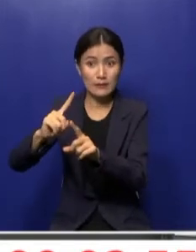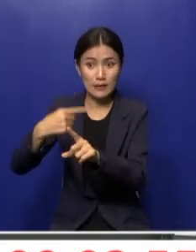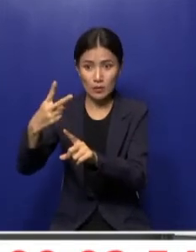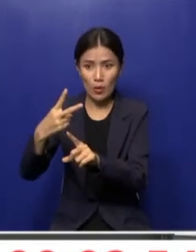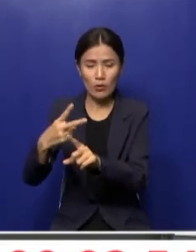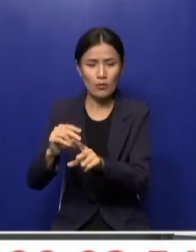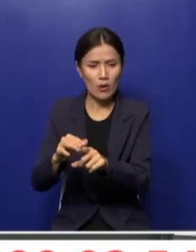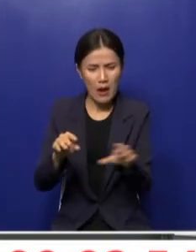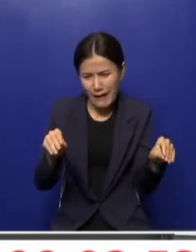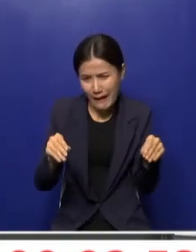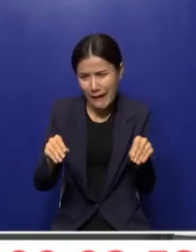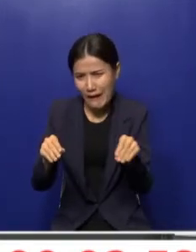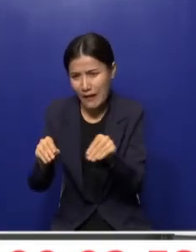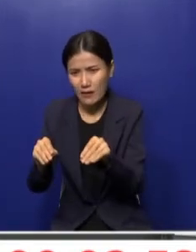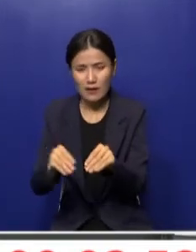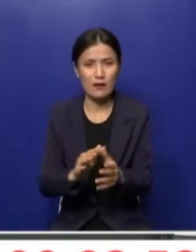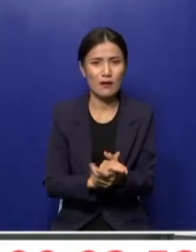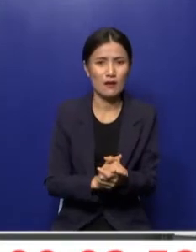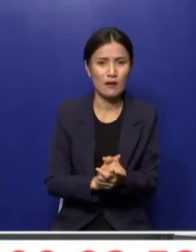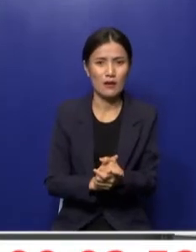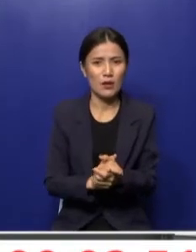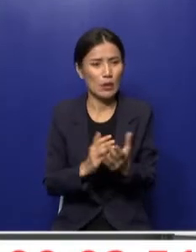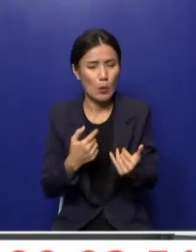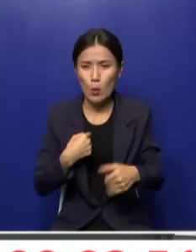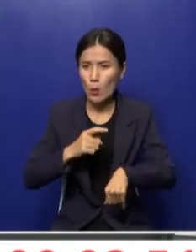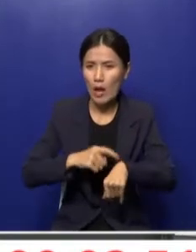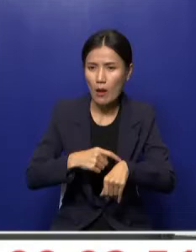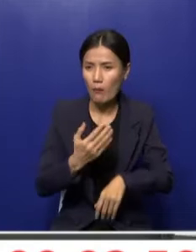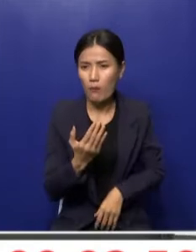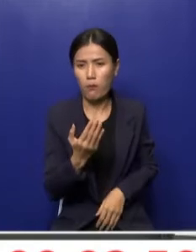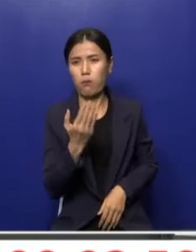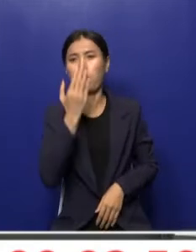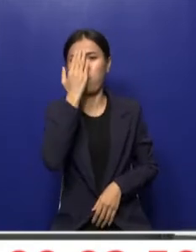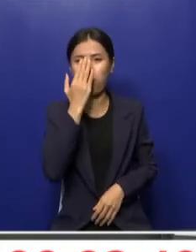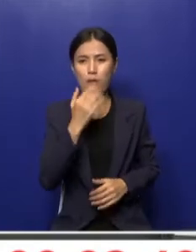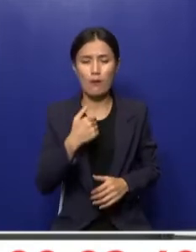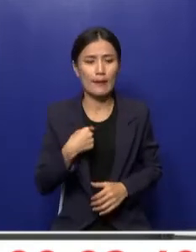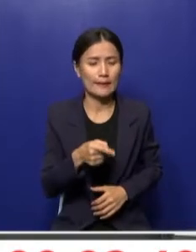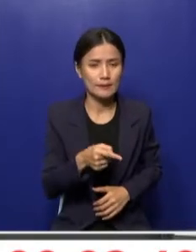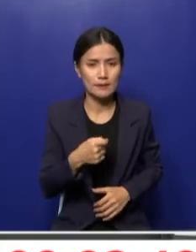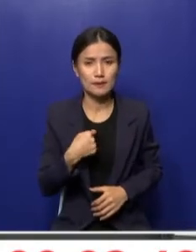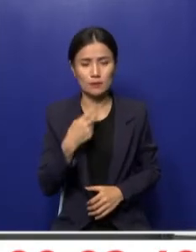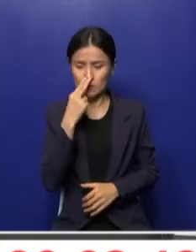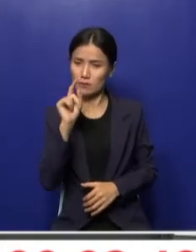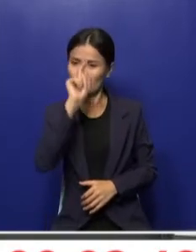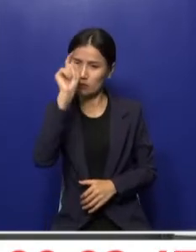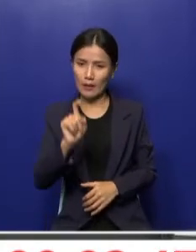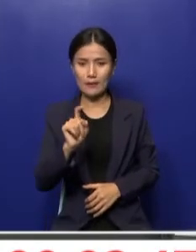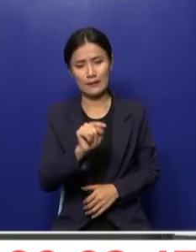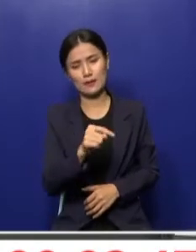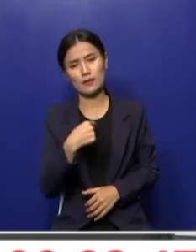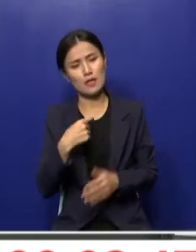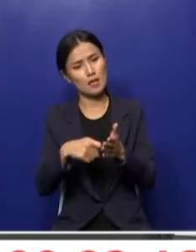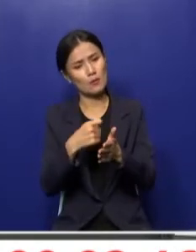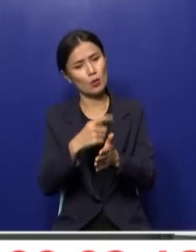25วันมันเป็นระยะเวลาที่คาบเกี่ยวอย่างยิ่งซึ่งตรงนี้นี้ก็เป็นสิ่งที่น่าสังเกตว่าเหตุ